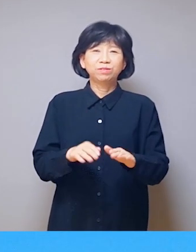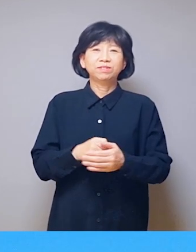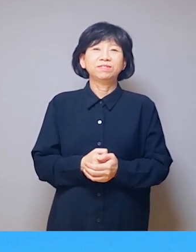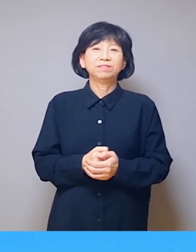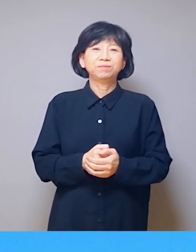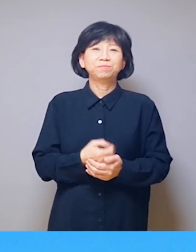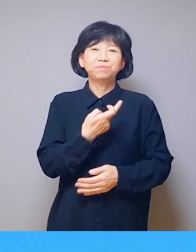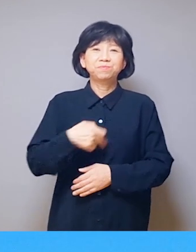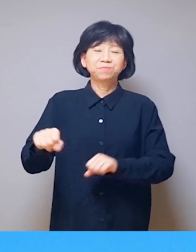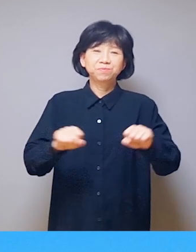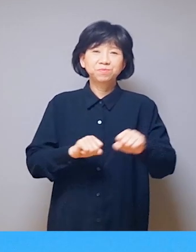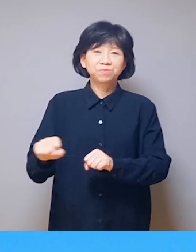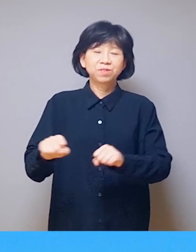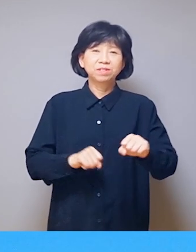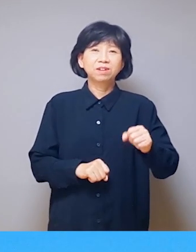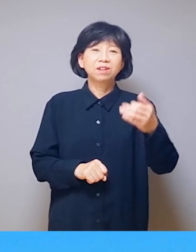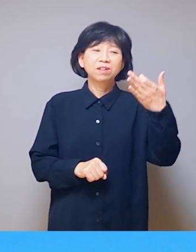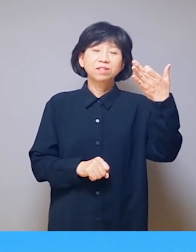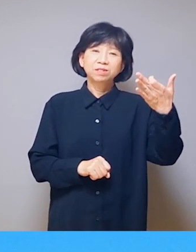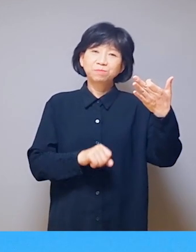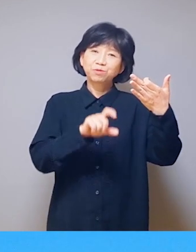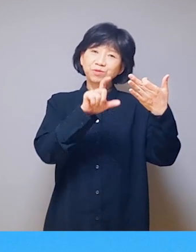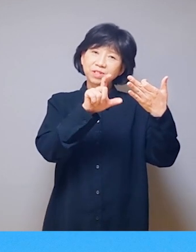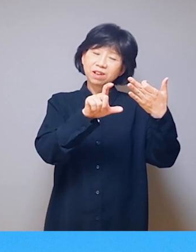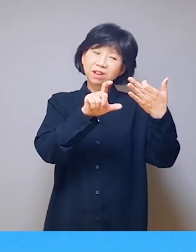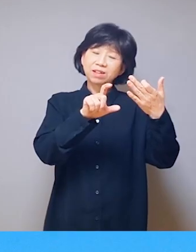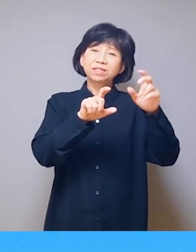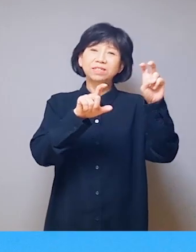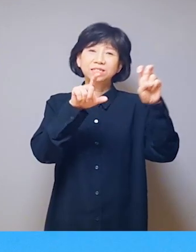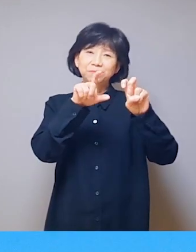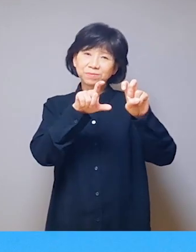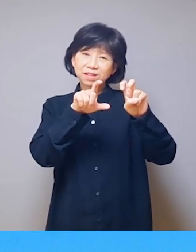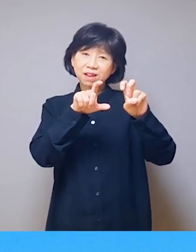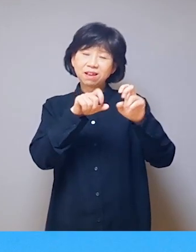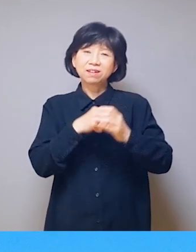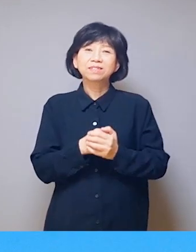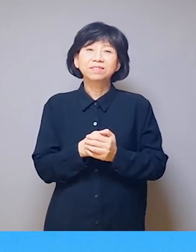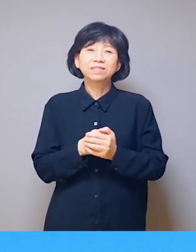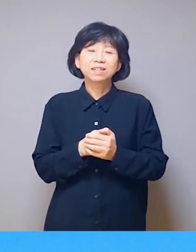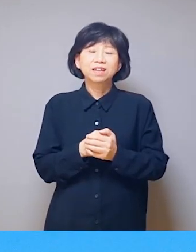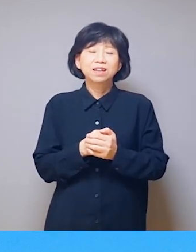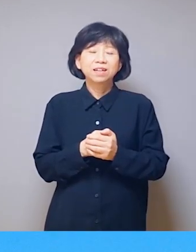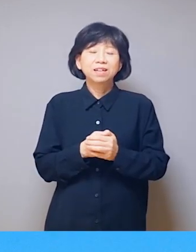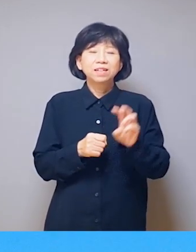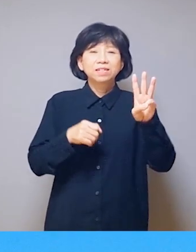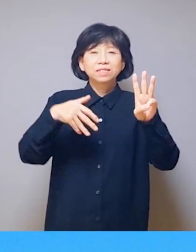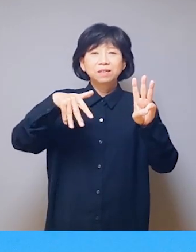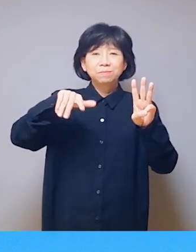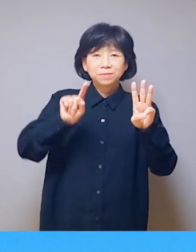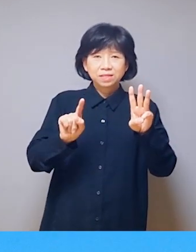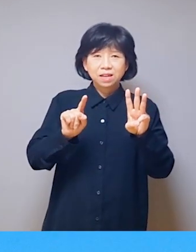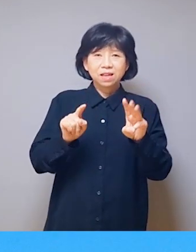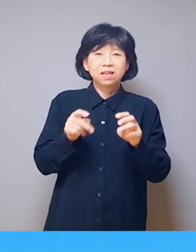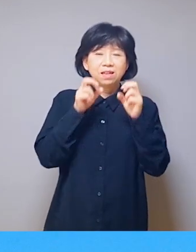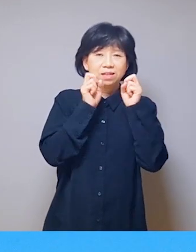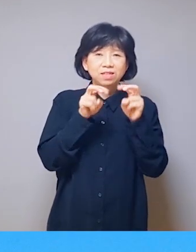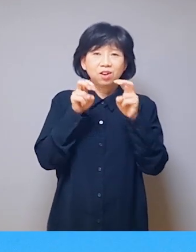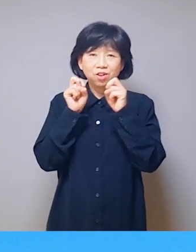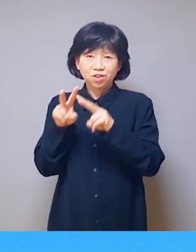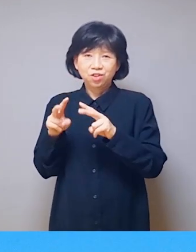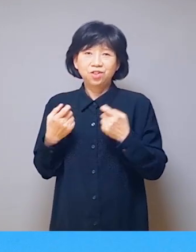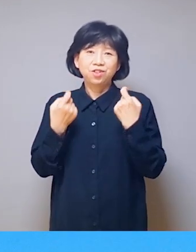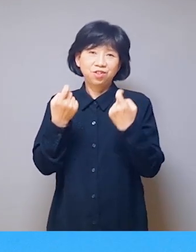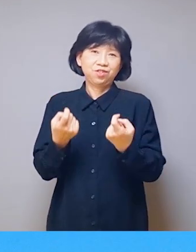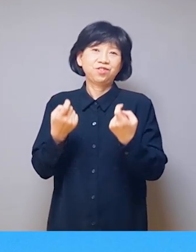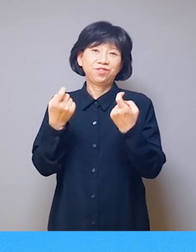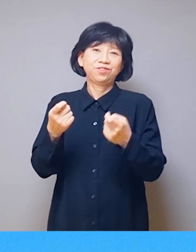19장과 20장, 사실은 18장 후반서부터 20장까지가 바울의 3차 전도여행에 관계된 말씀이거든요. 오늘 그 얘기를